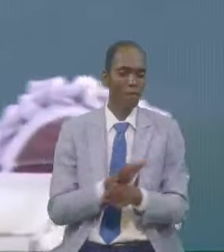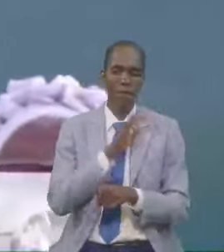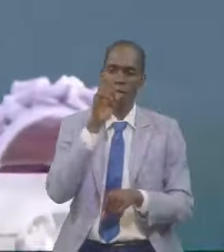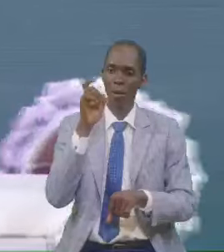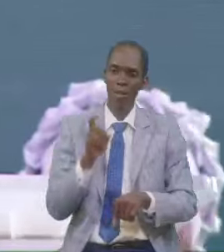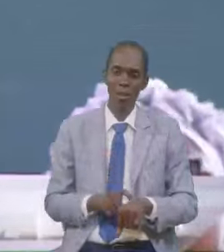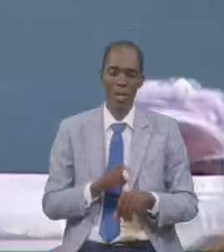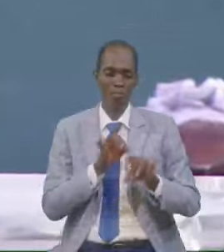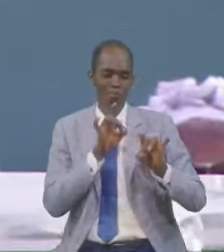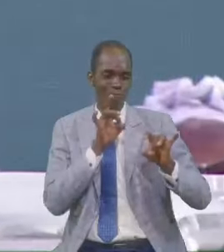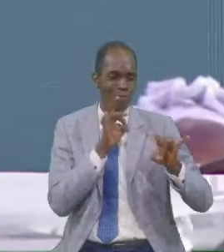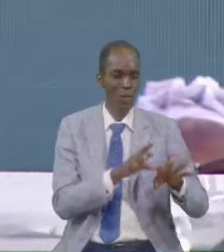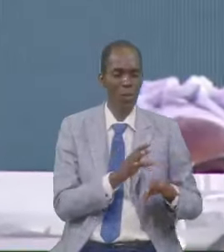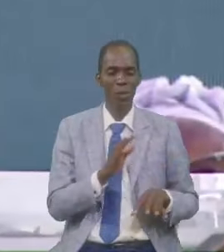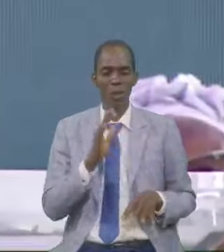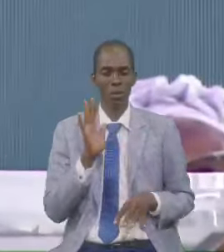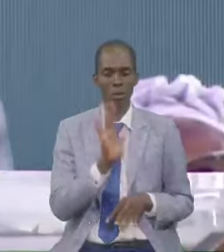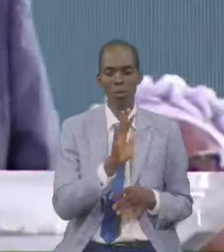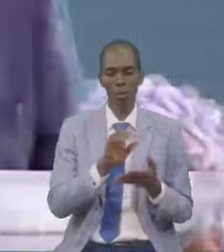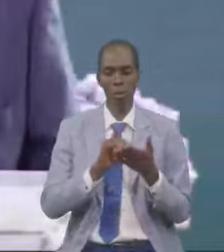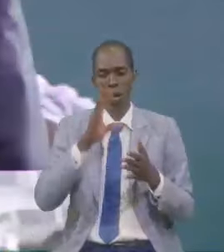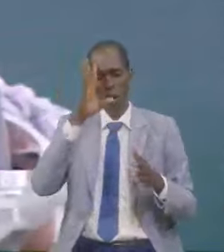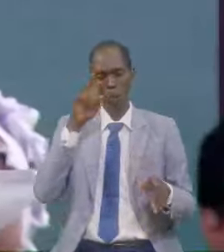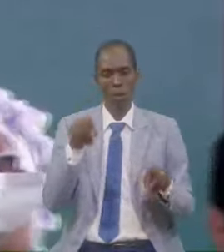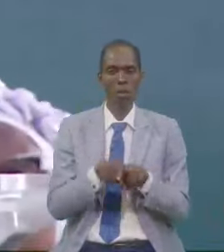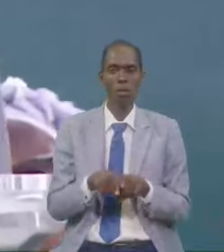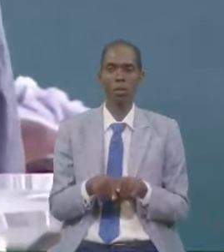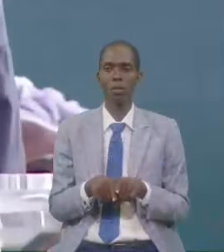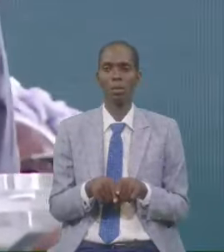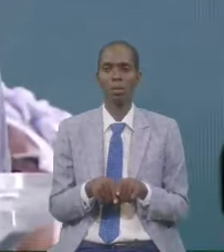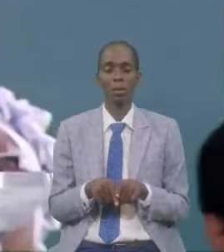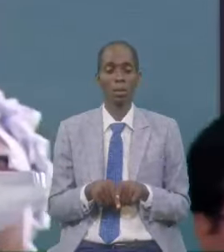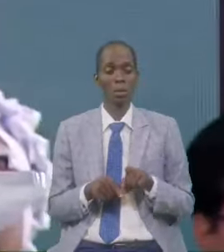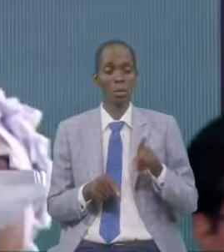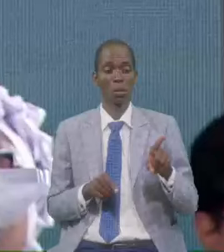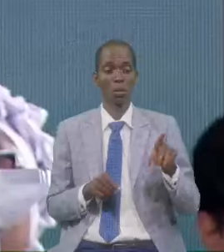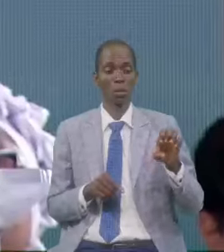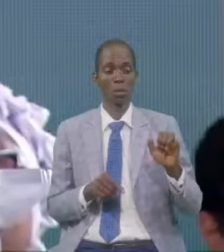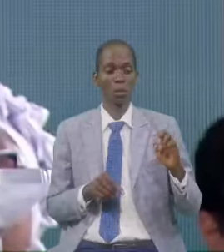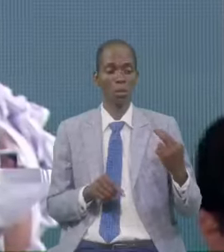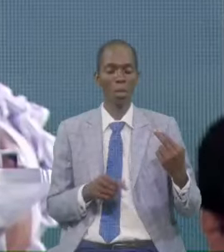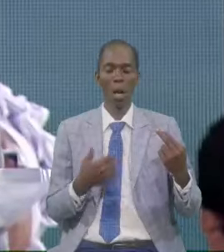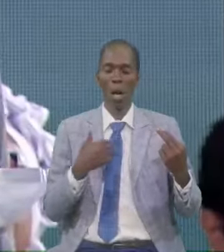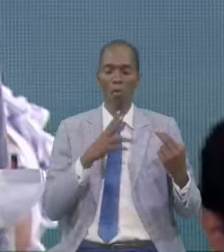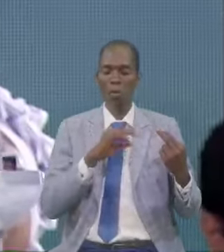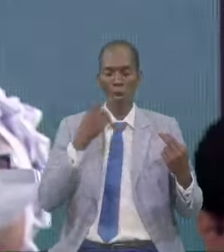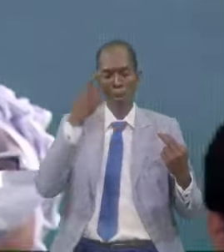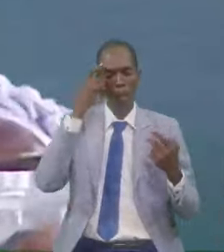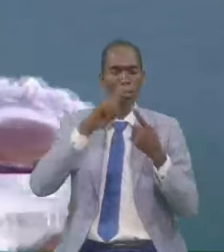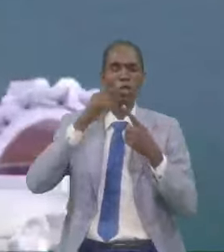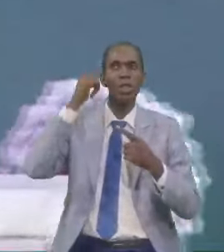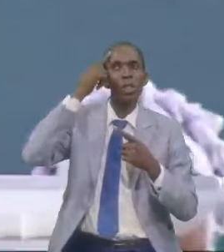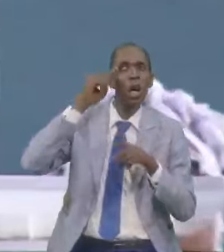సంపూర్ణ సమయం తన సహోదరుని ద్వేషించేవాడయ్యాడు. He had no mind to think of the future. భవిష్యత్తు గురించి ఆలోచించే మనసు అతనికి లేదు. He